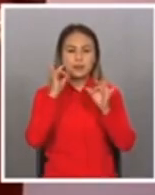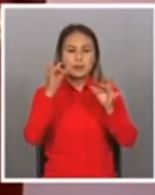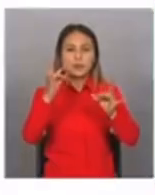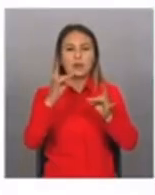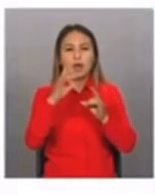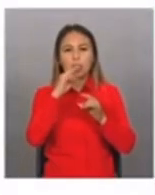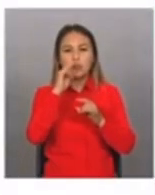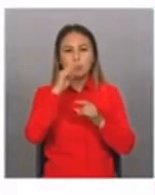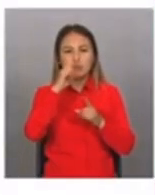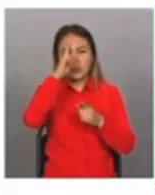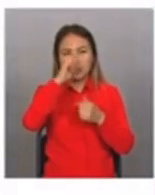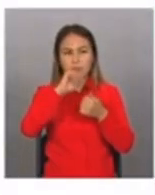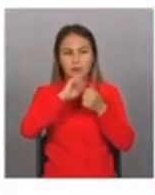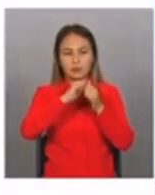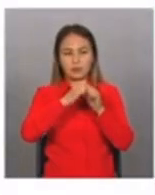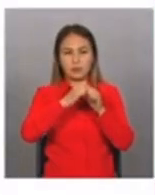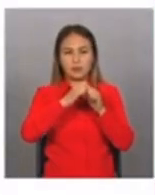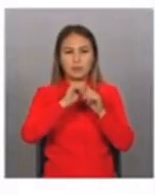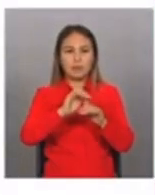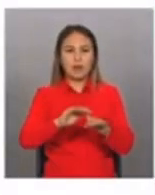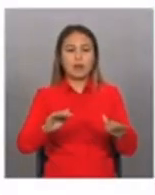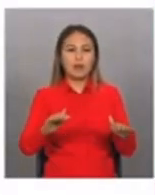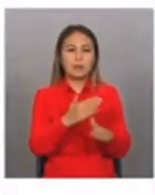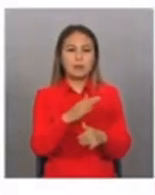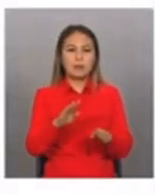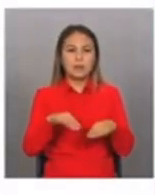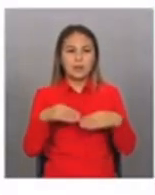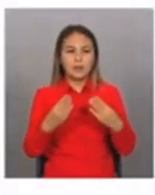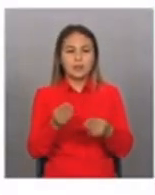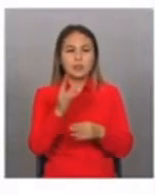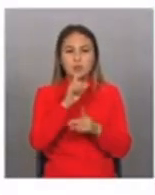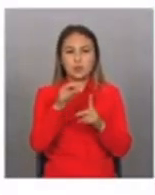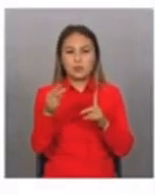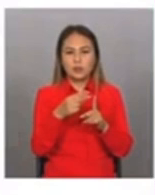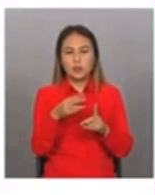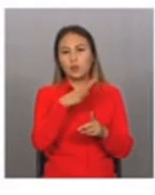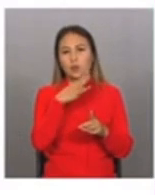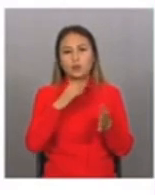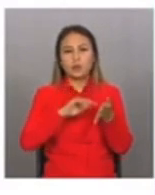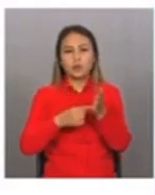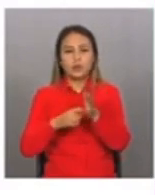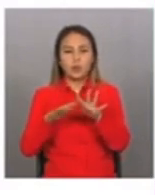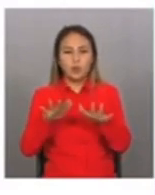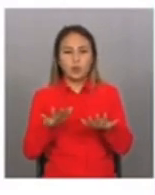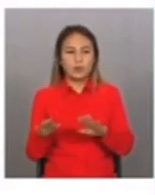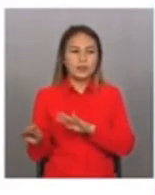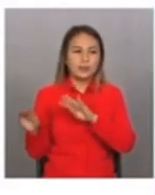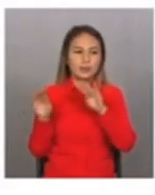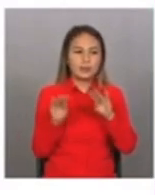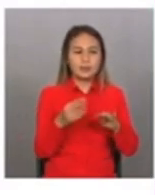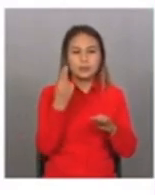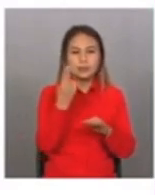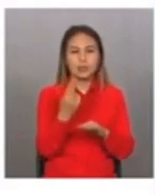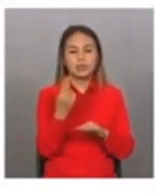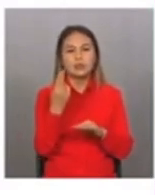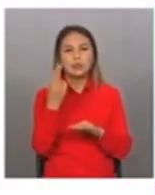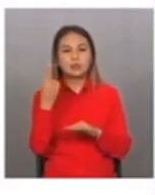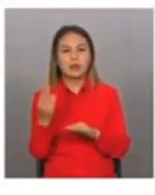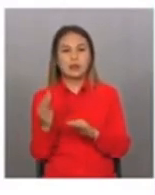сақтаңдар. Балалар, берілген сөйлемдердегі көп нүктенің орнына Ц, С